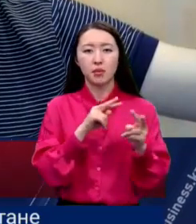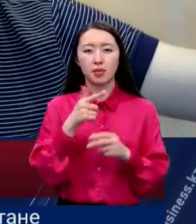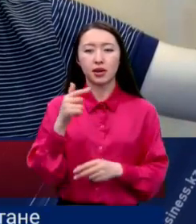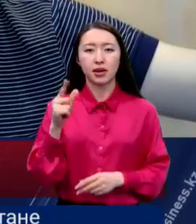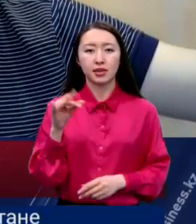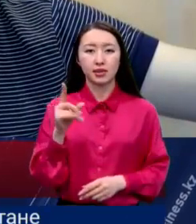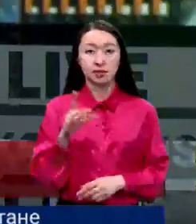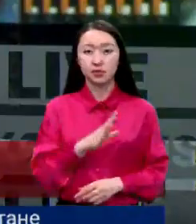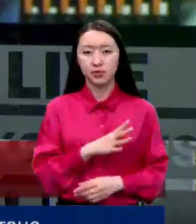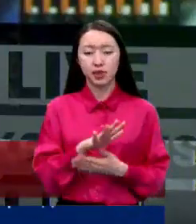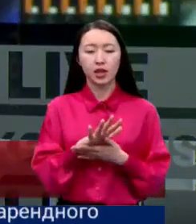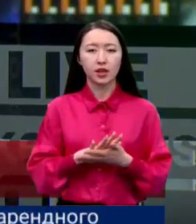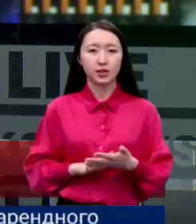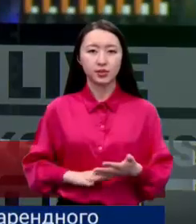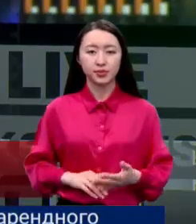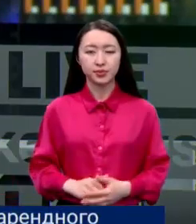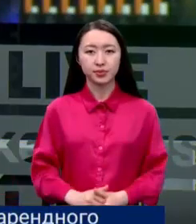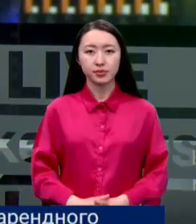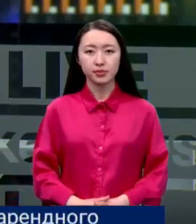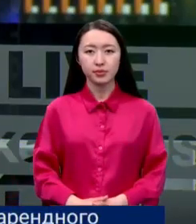Абишев. А мы продолжим.